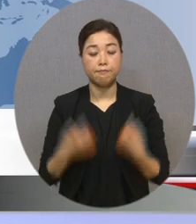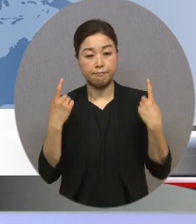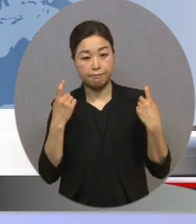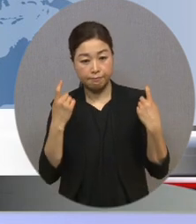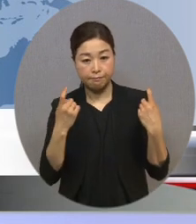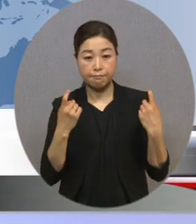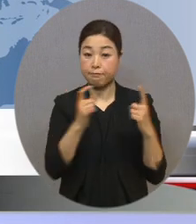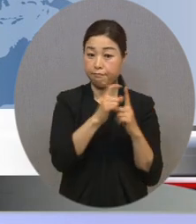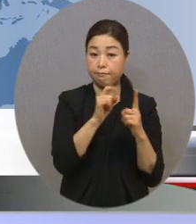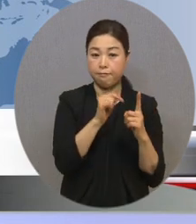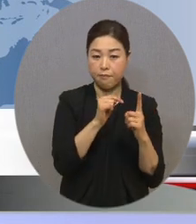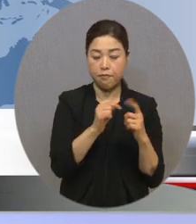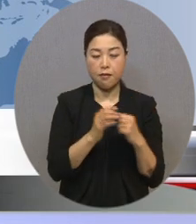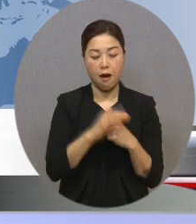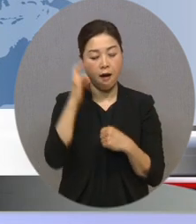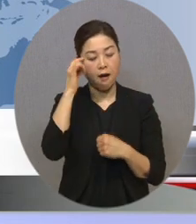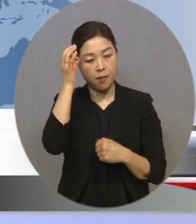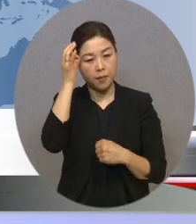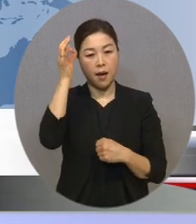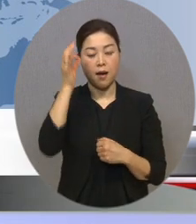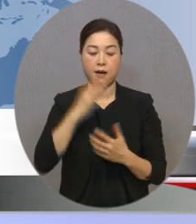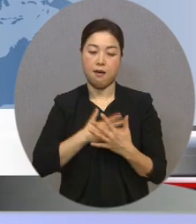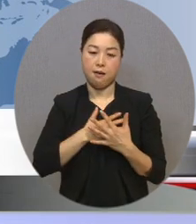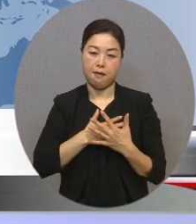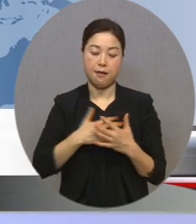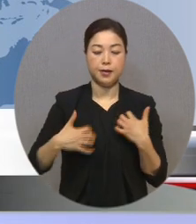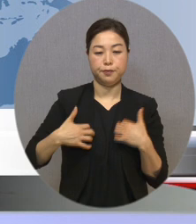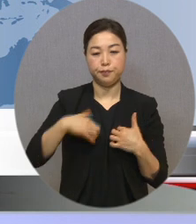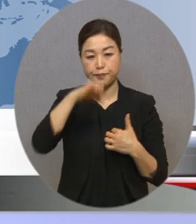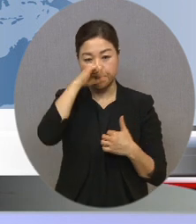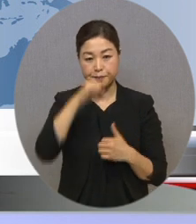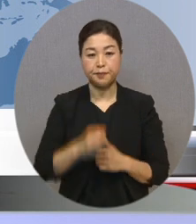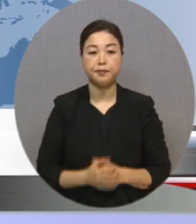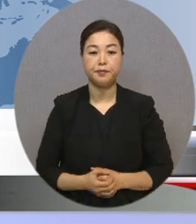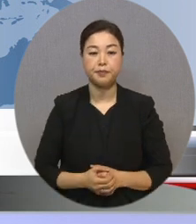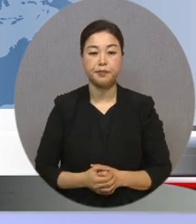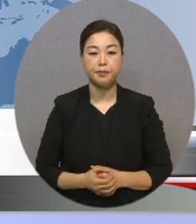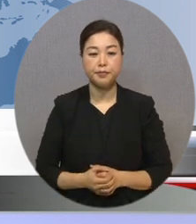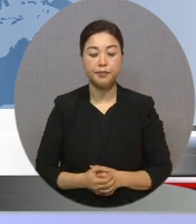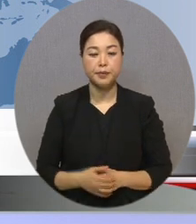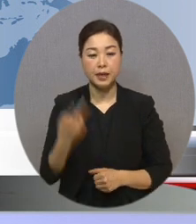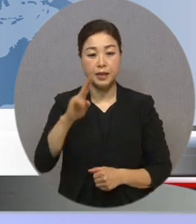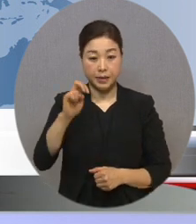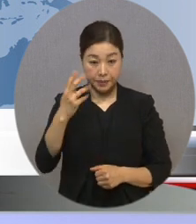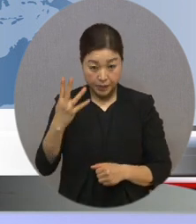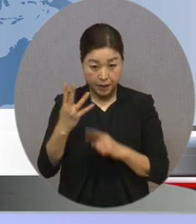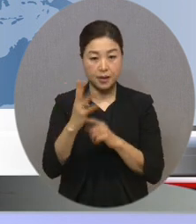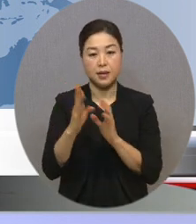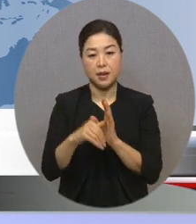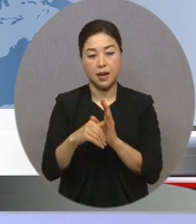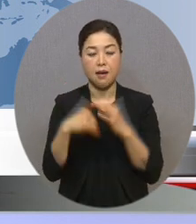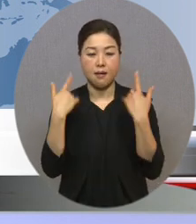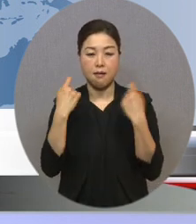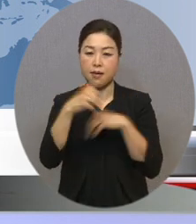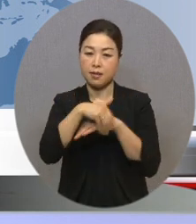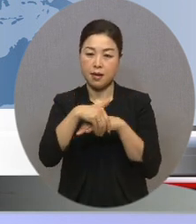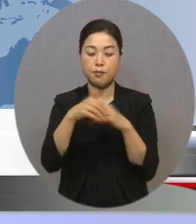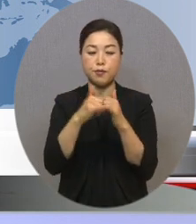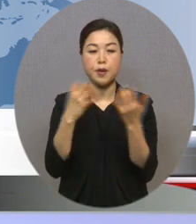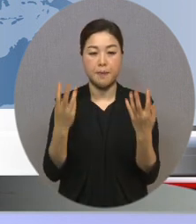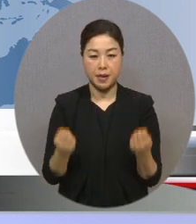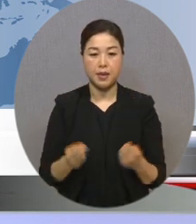여행이라는 단어는 생각만 해도 참 기분이 좋습니다. 이 새해 시작해서 여행 계획하시는 분들도 많으실 것